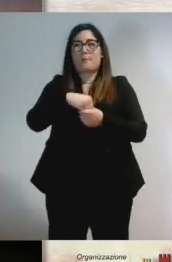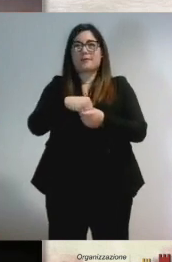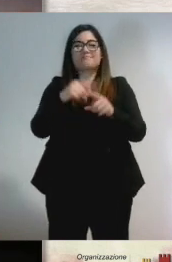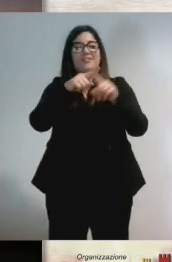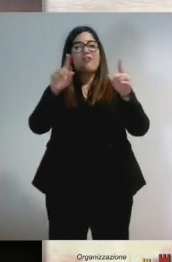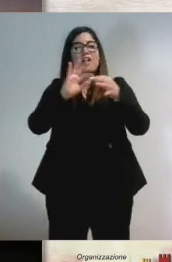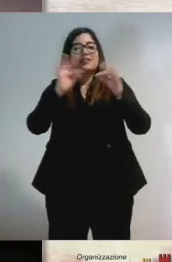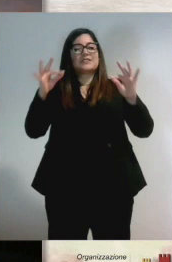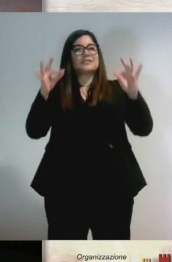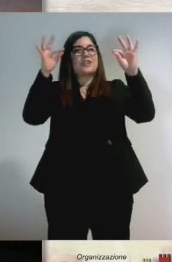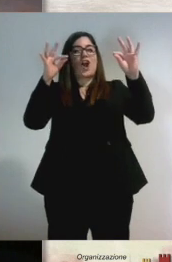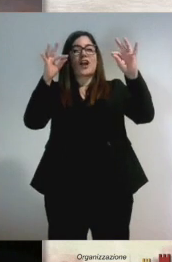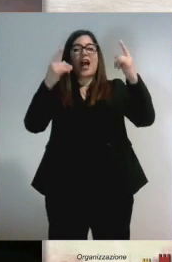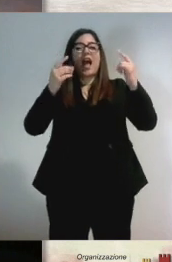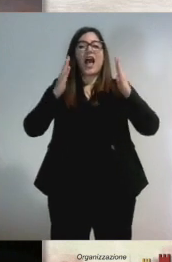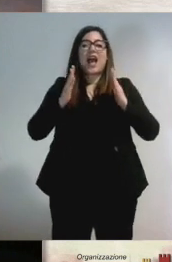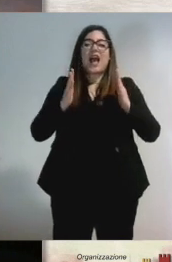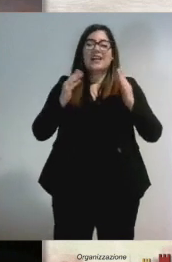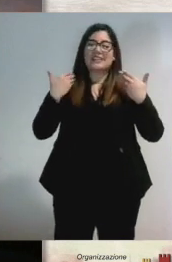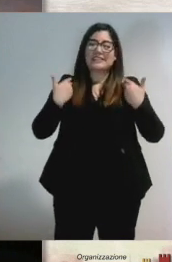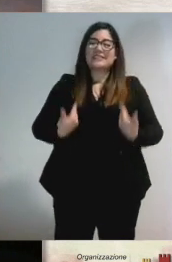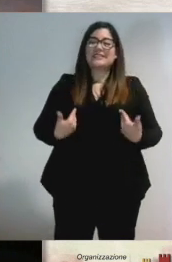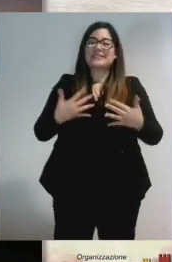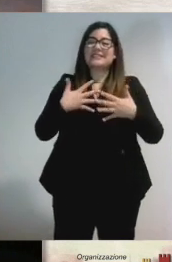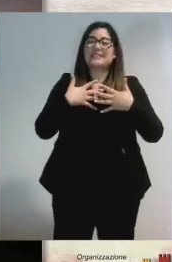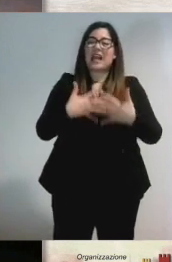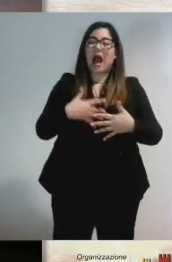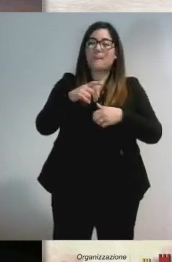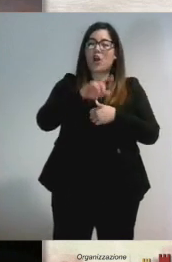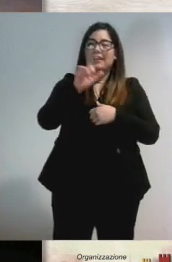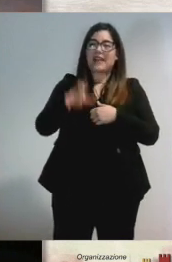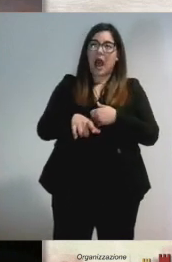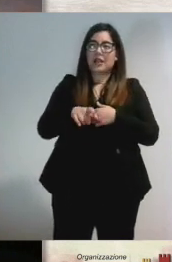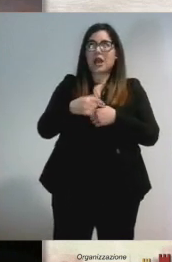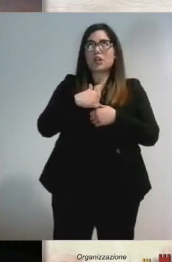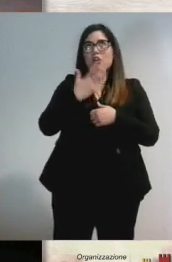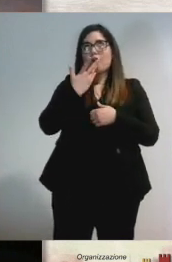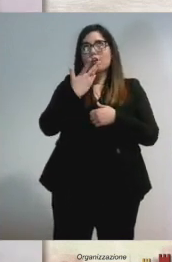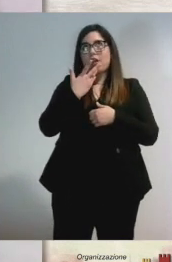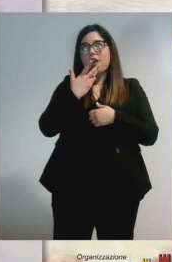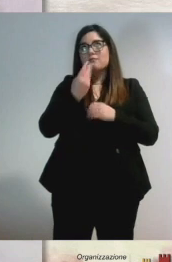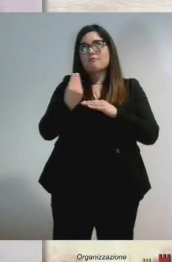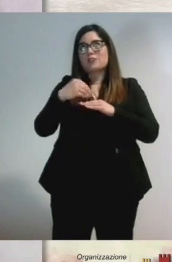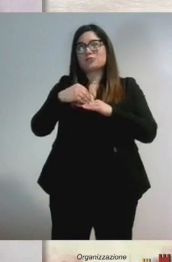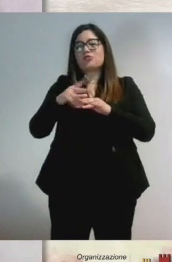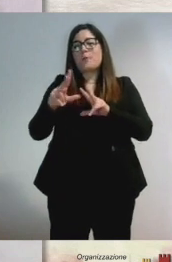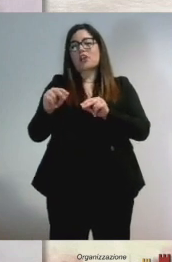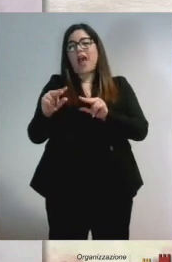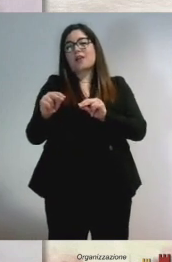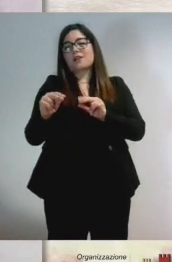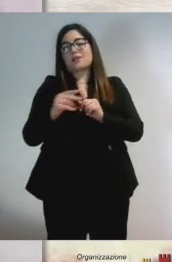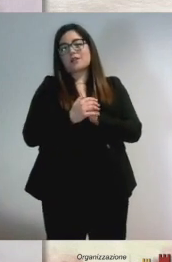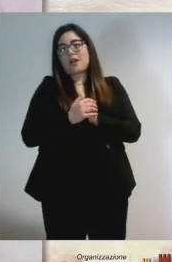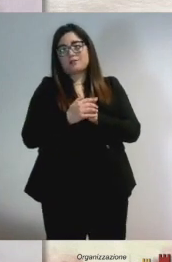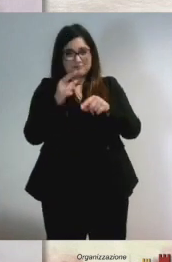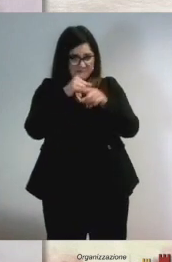Luca siamo l'Italia ne aggiungerei un'altra aggiungeremo moderna siamo l'Italia moderna voi in particolare siete